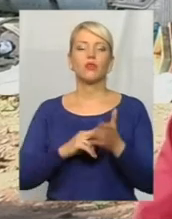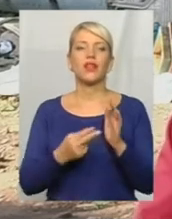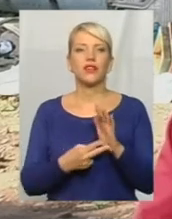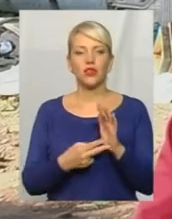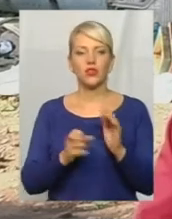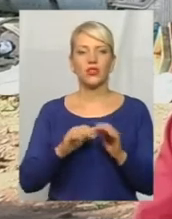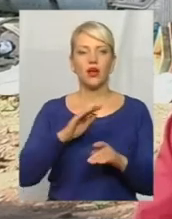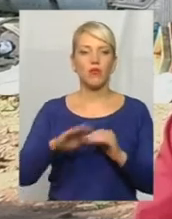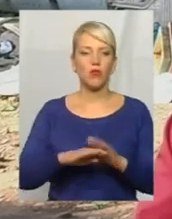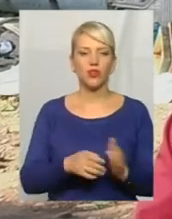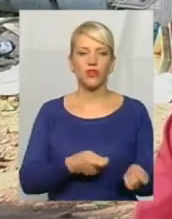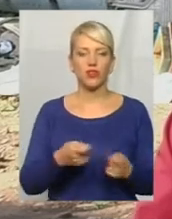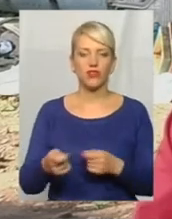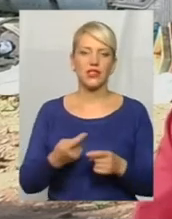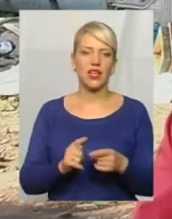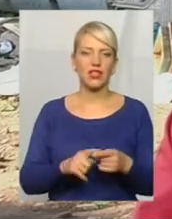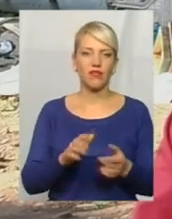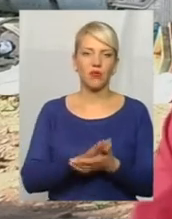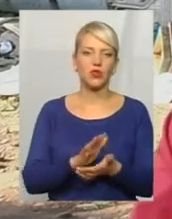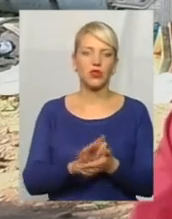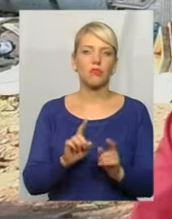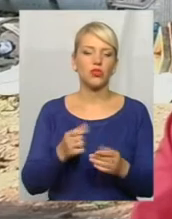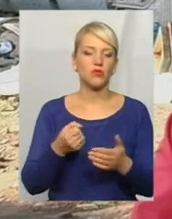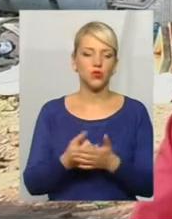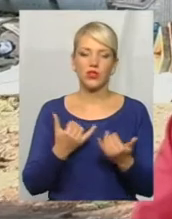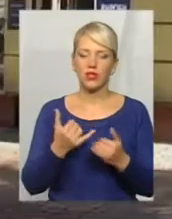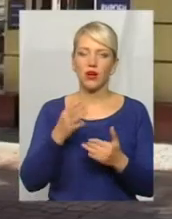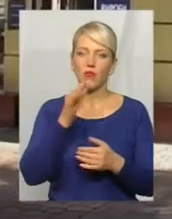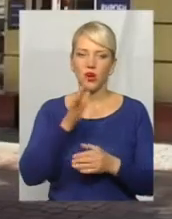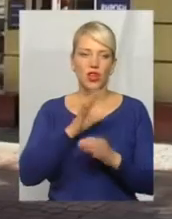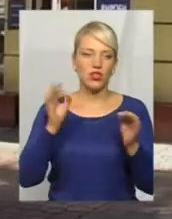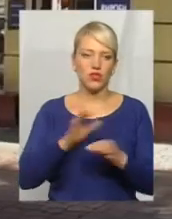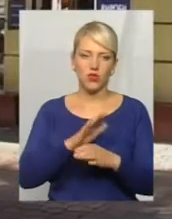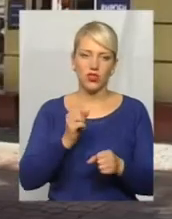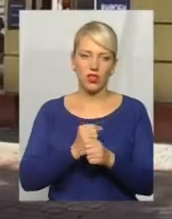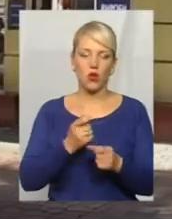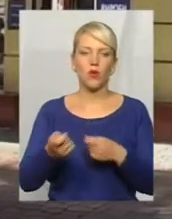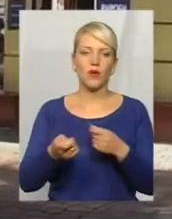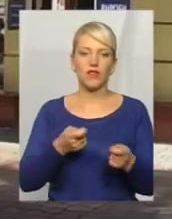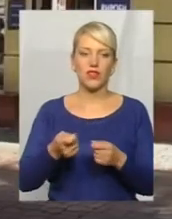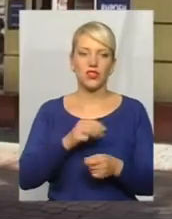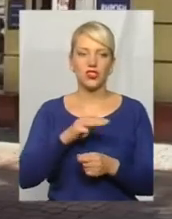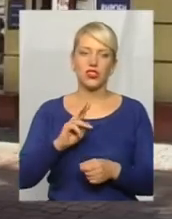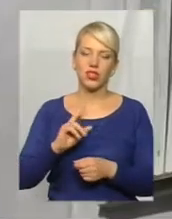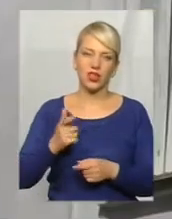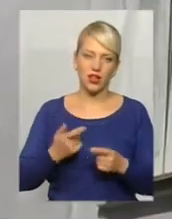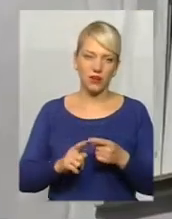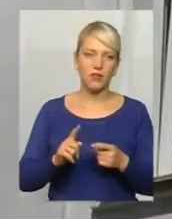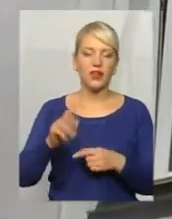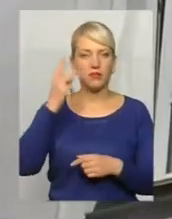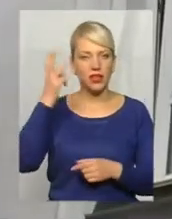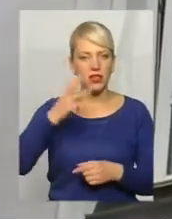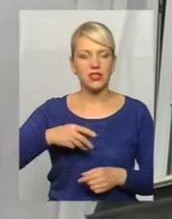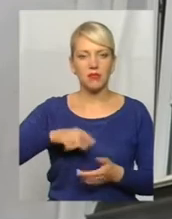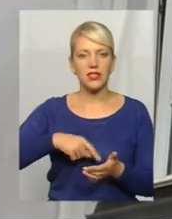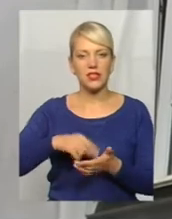під вивоз от цього мусора, то чому до сих пор нічого не зроблено. В управлінні житлово-комунального господарства Хмельницької